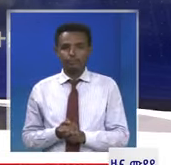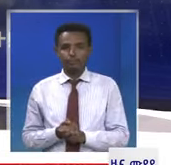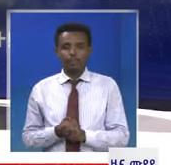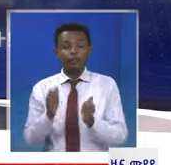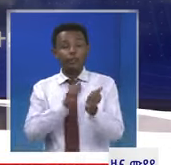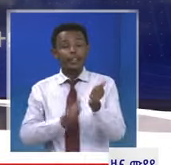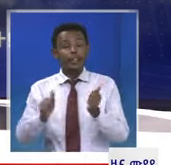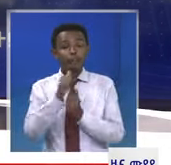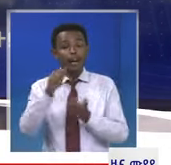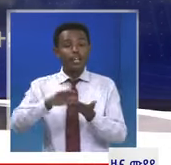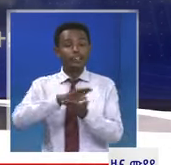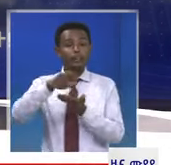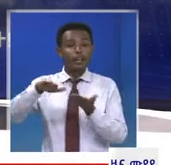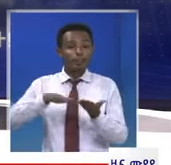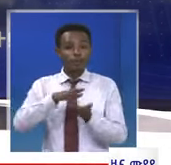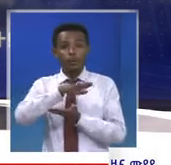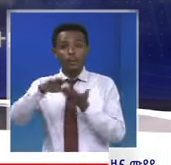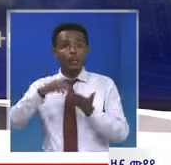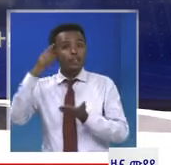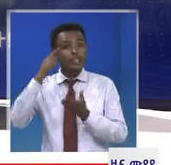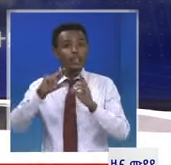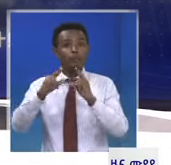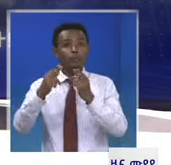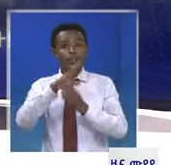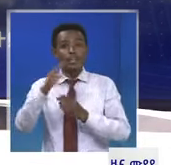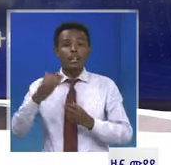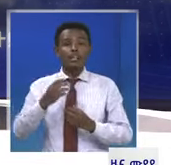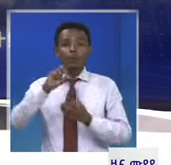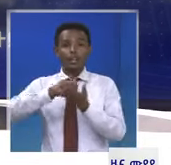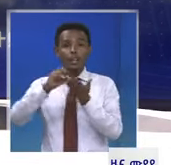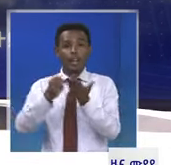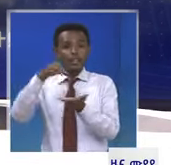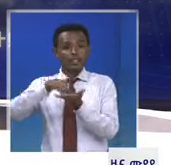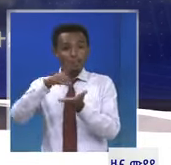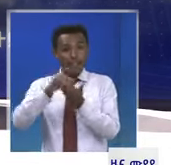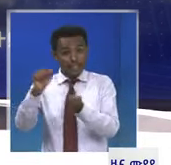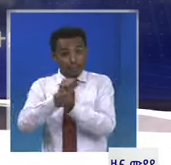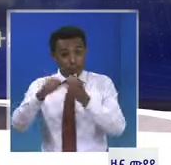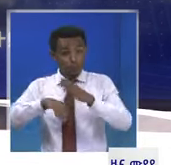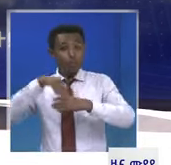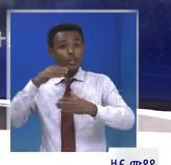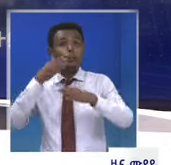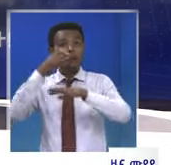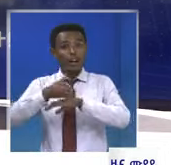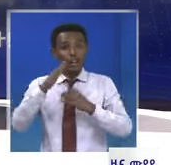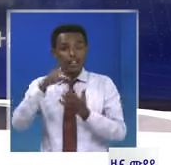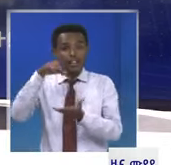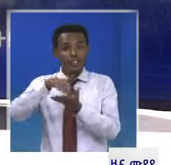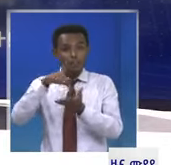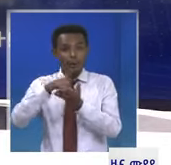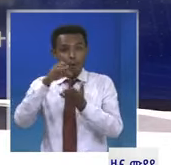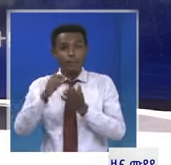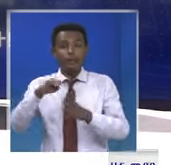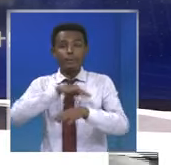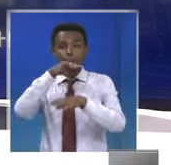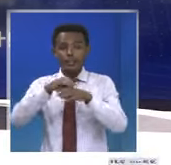በቅድሚያ አሸባሪውና ወራሪው የትግራይ ቡድን ኮልዲያ ከተማ ተደምሶ ከወጣ በኋላ ከተማዋ ወደ መደበኛ